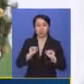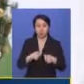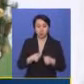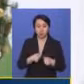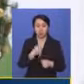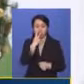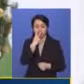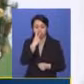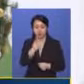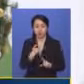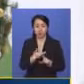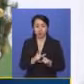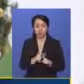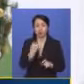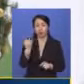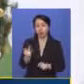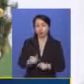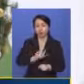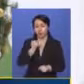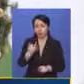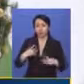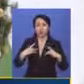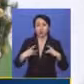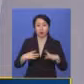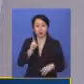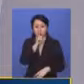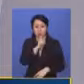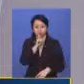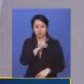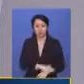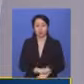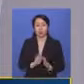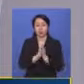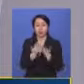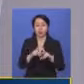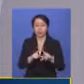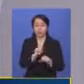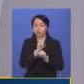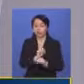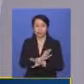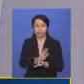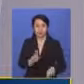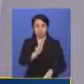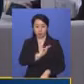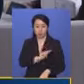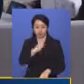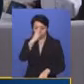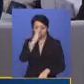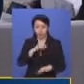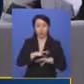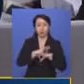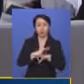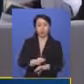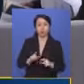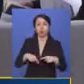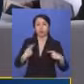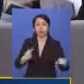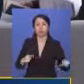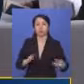и просмотреть эту увлекательную утреннюю сказочное представление. Библиотека не прекращала свою работу. По традициям проводились